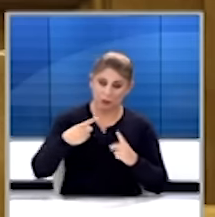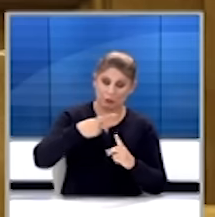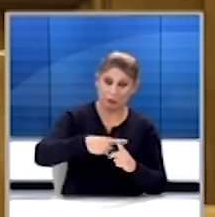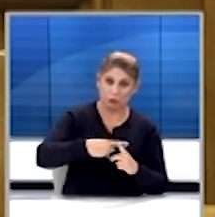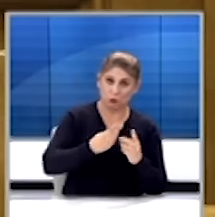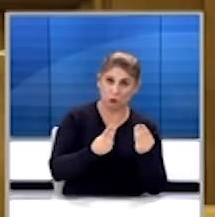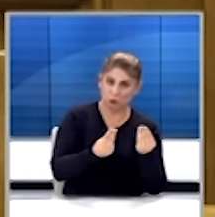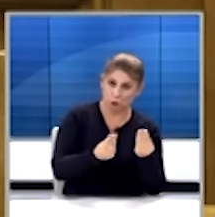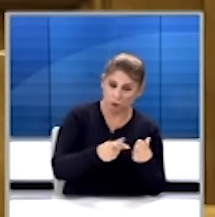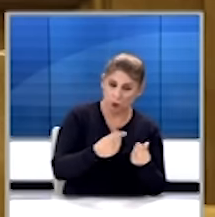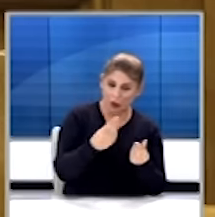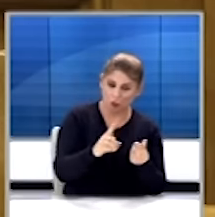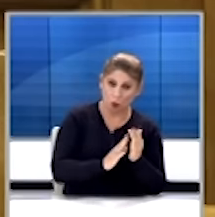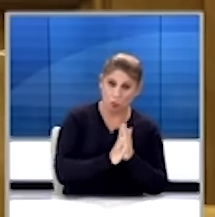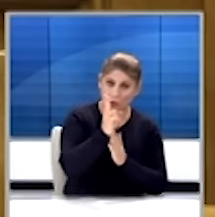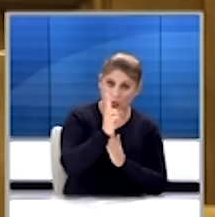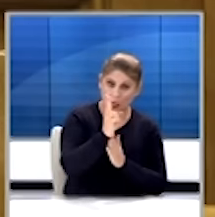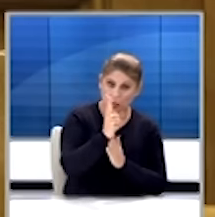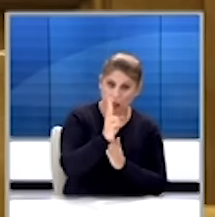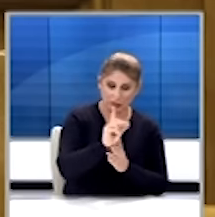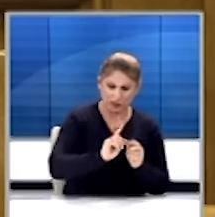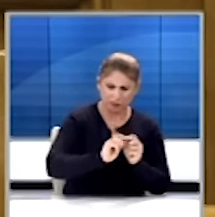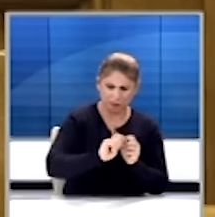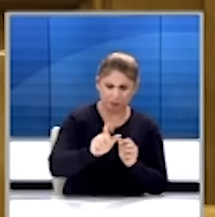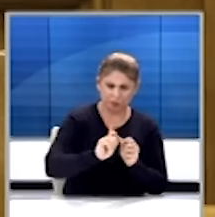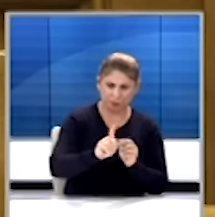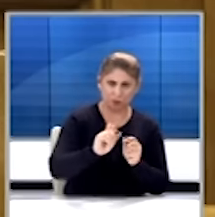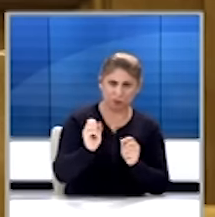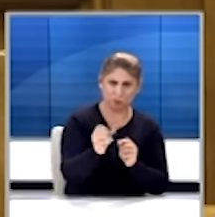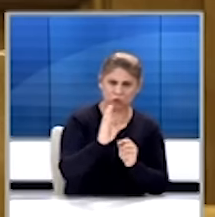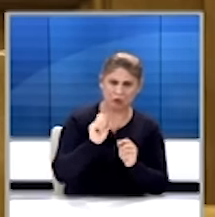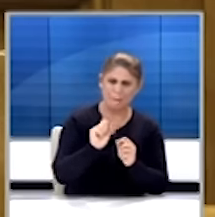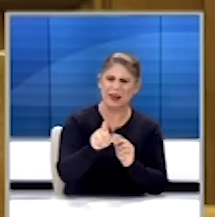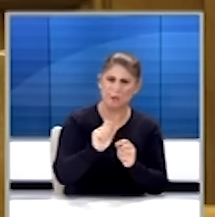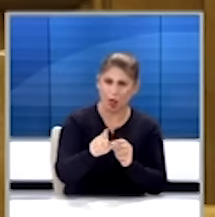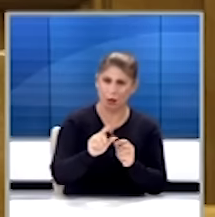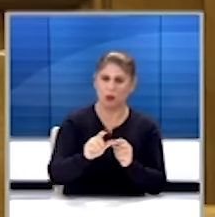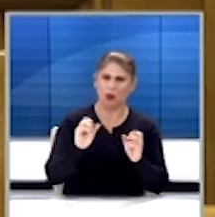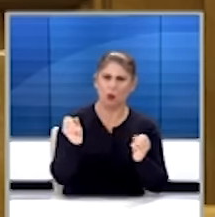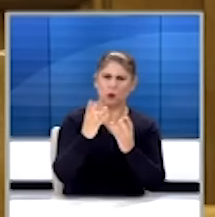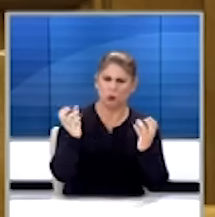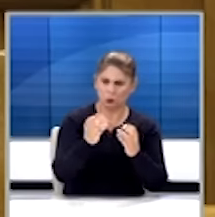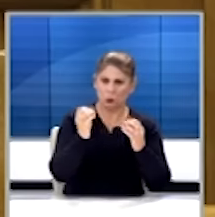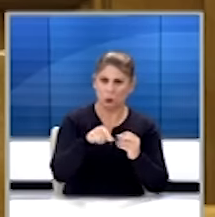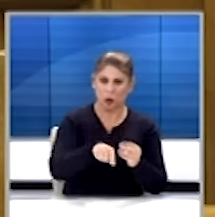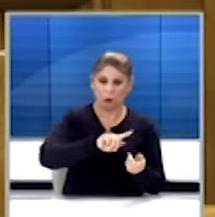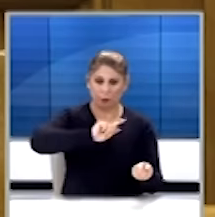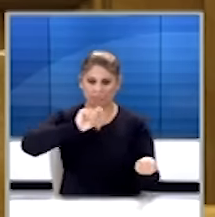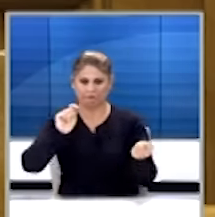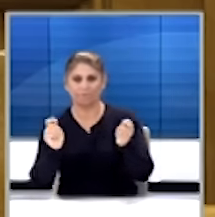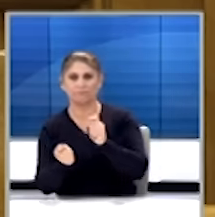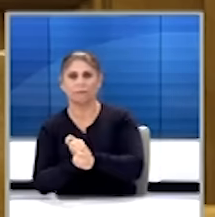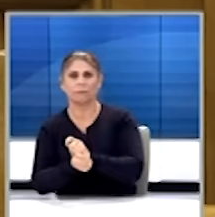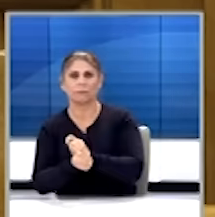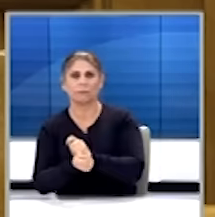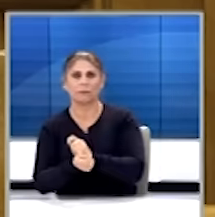συμπληρωματικό εργαλείο που θα μπορούσε να είναι, λέμε εμείς, και είναι χρήσιμο εργαλείο, το μετατρέπετε